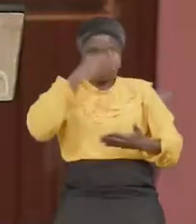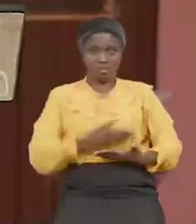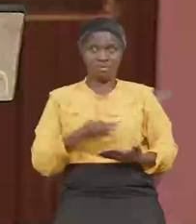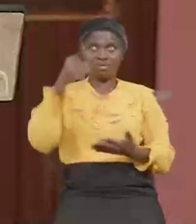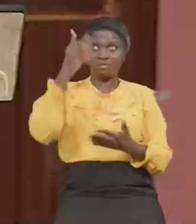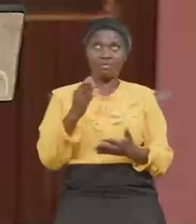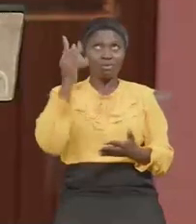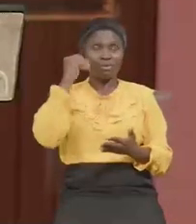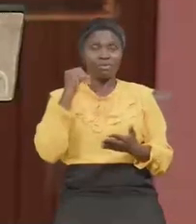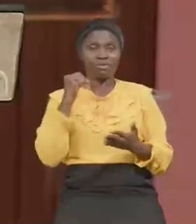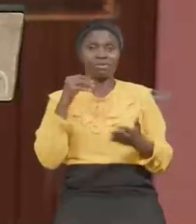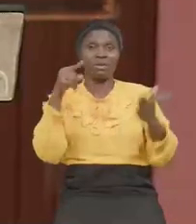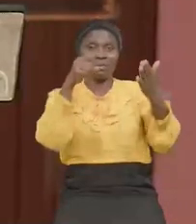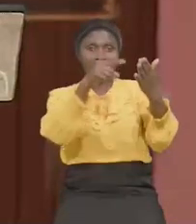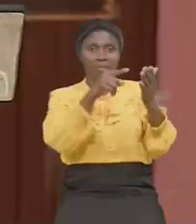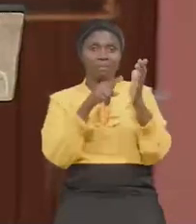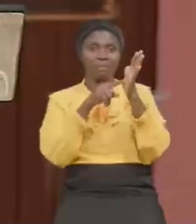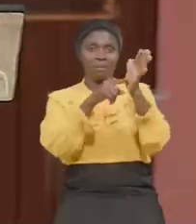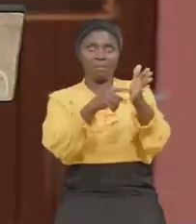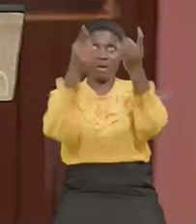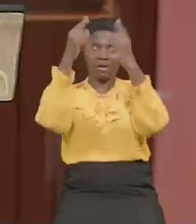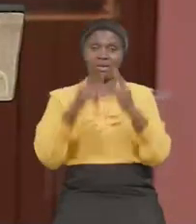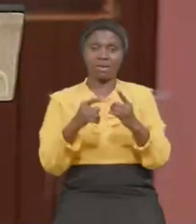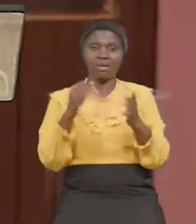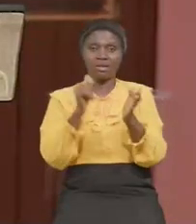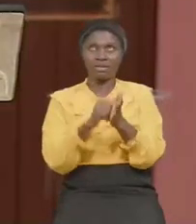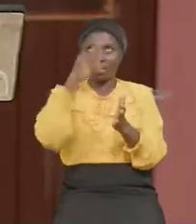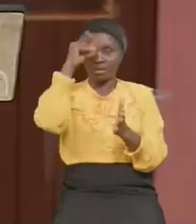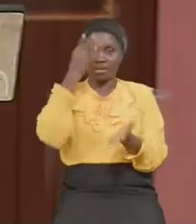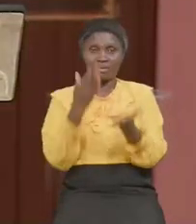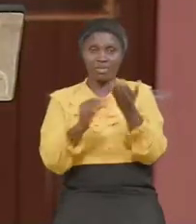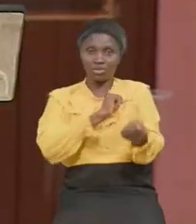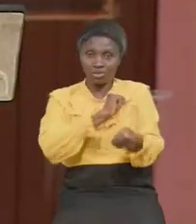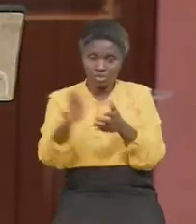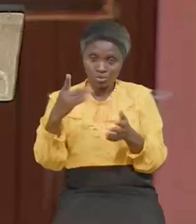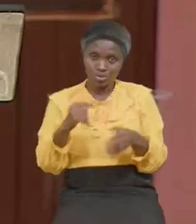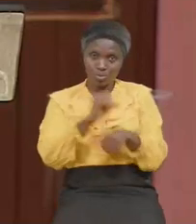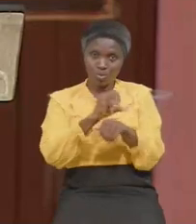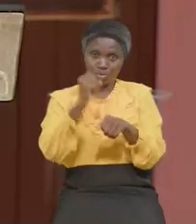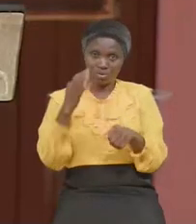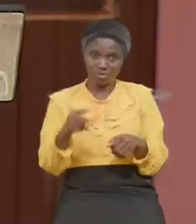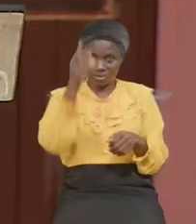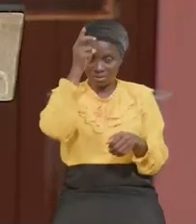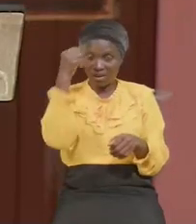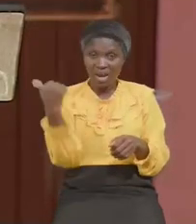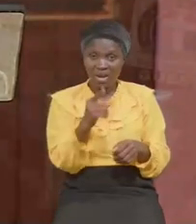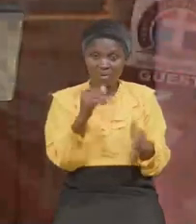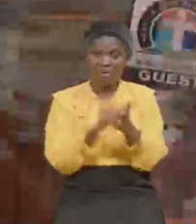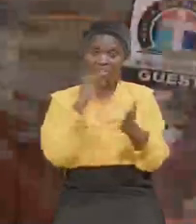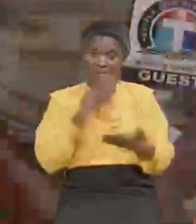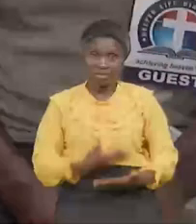diable. Quiconque est né de Dieu ne pratique pas le péché. Est-ce qu'il y a un amen là-bas?